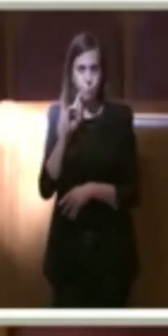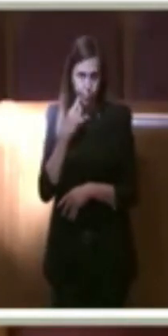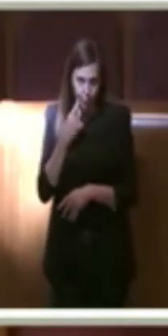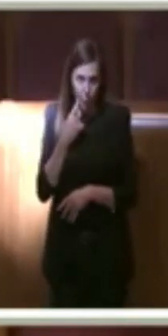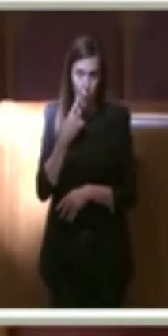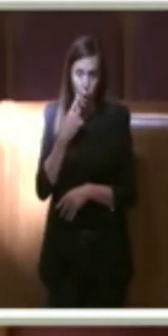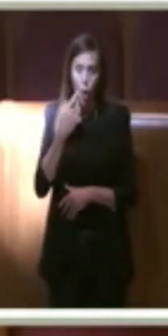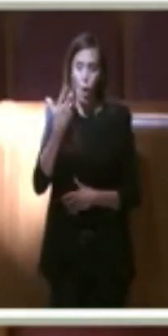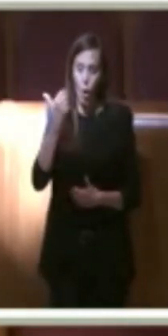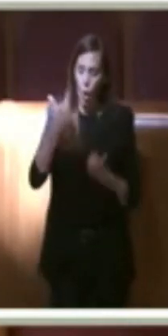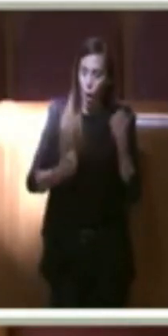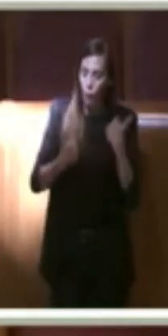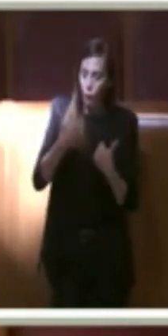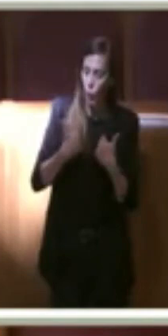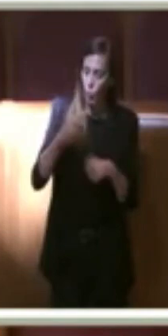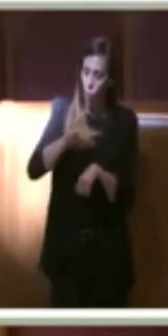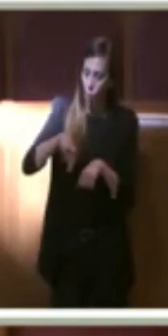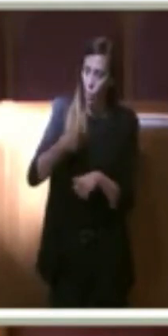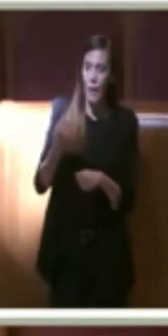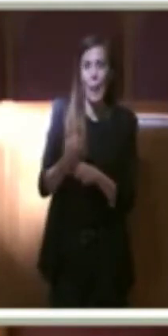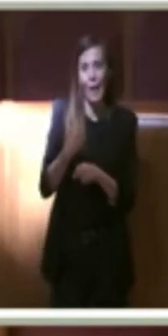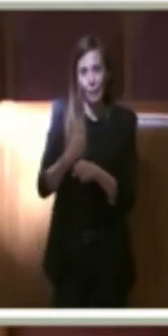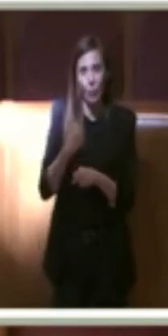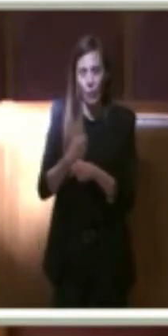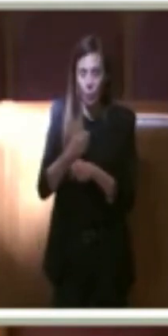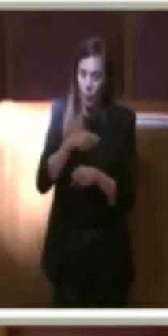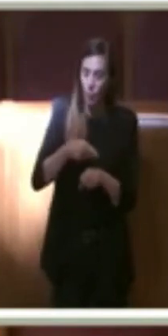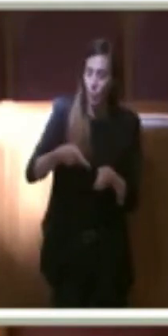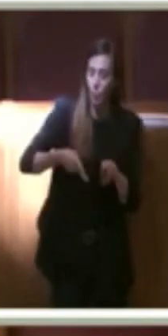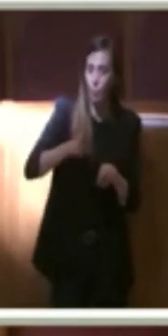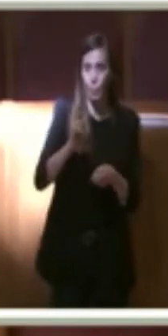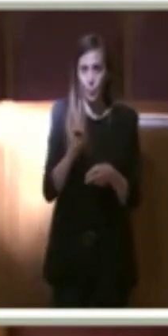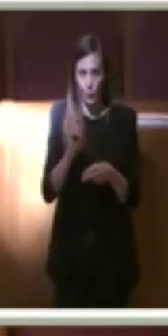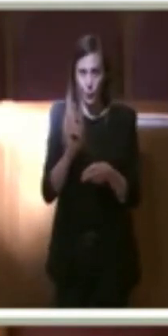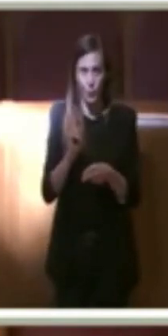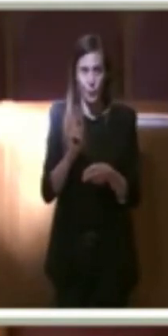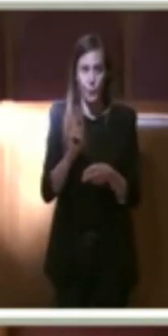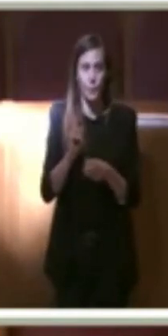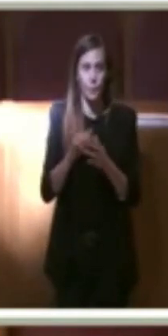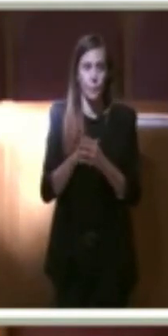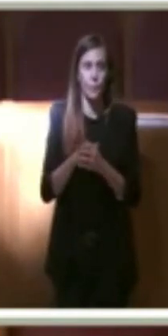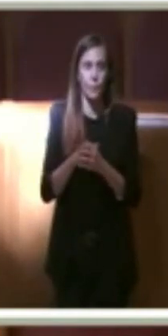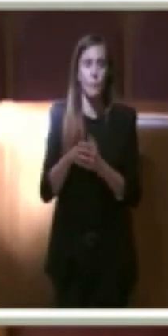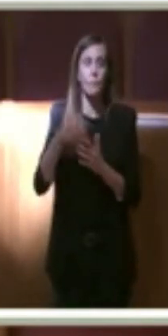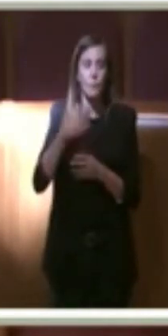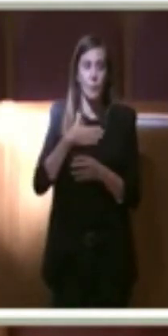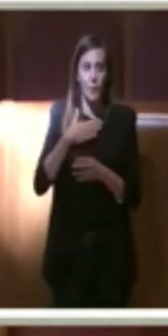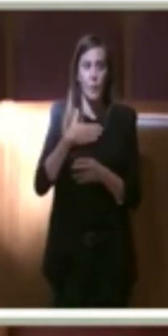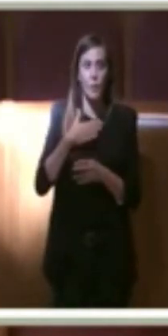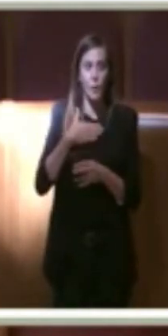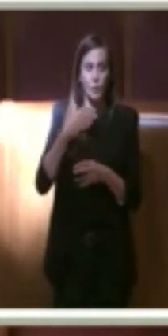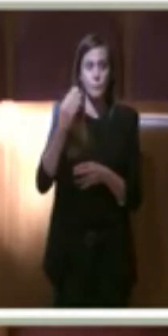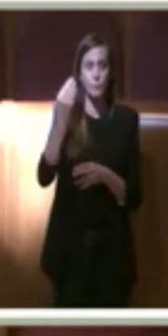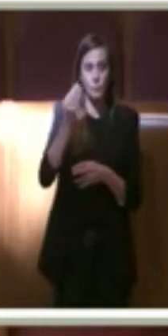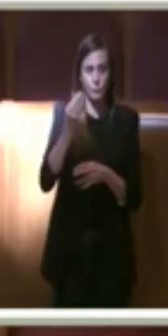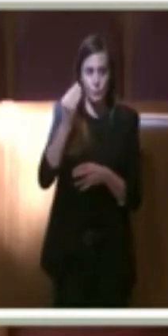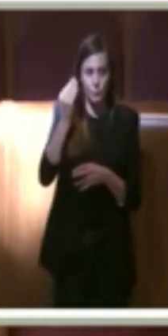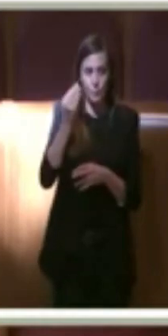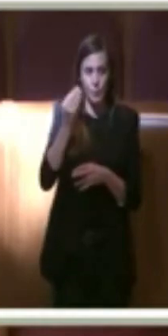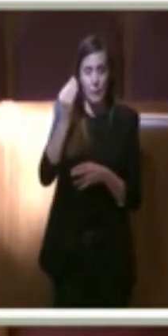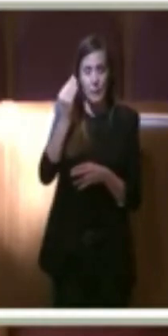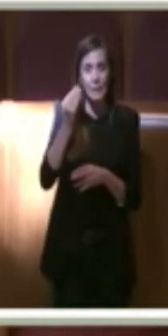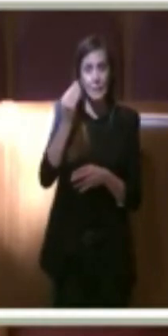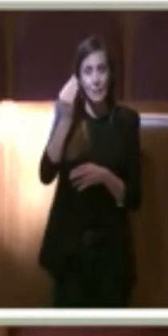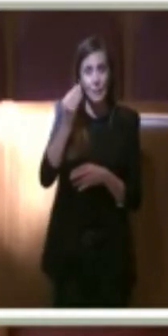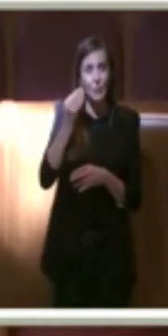i lavoratori, e lo abbiamo detto in altre occasioni, per cui mi ritengo che